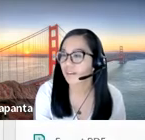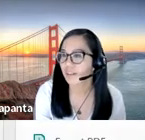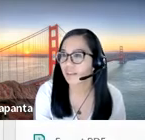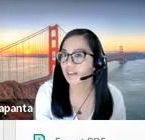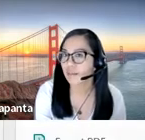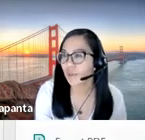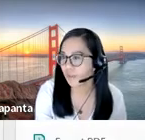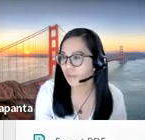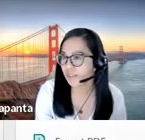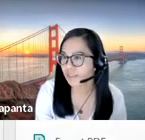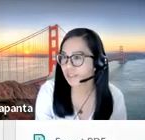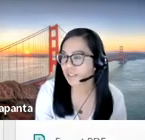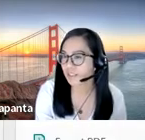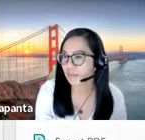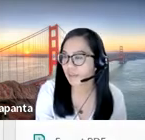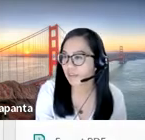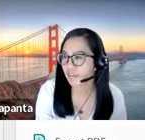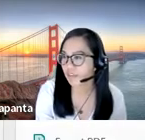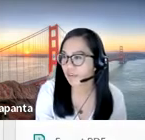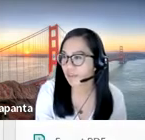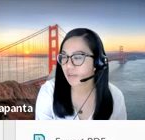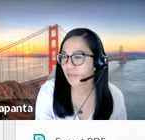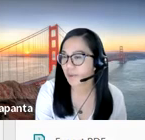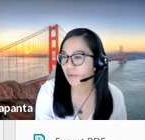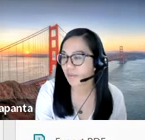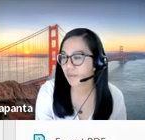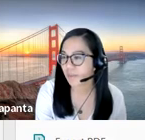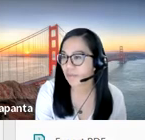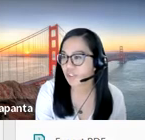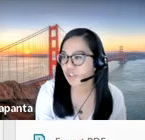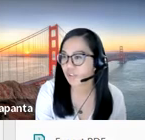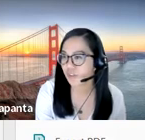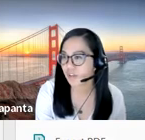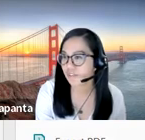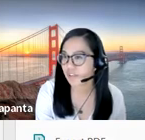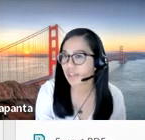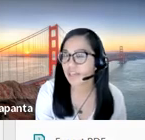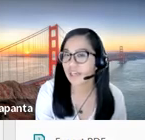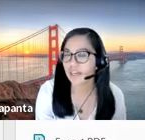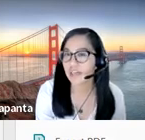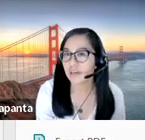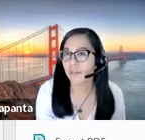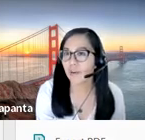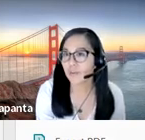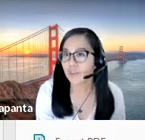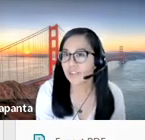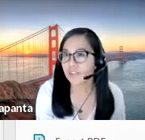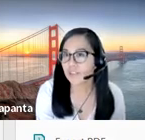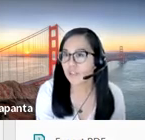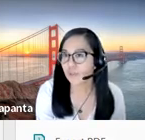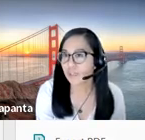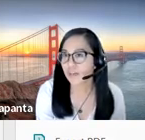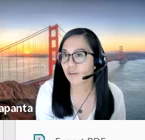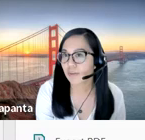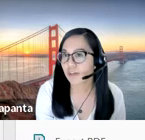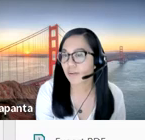All right, i'm hoping you guys could see the competitive integrated employment roadmap just the start of it, although this is